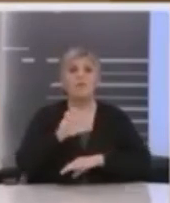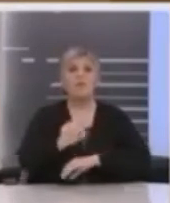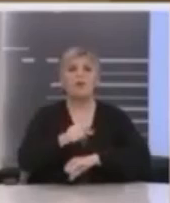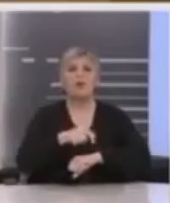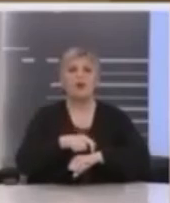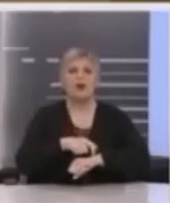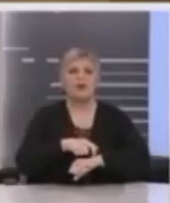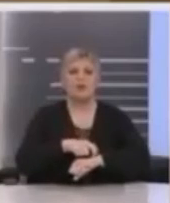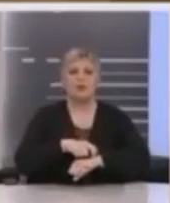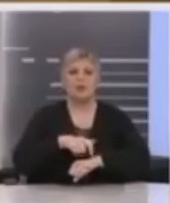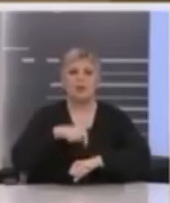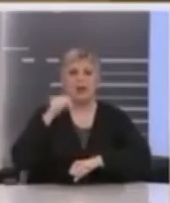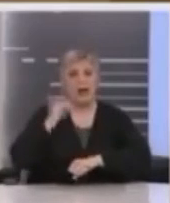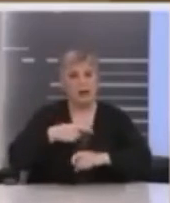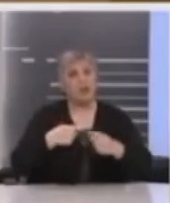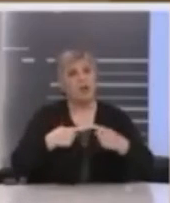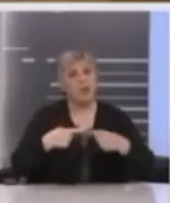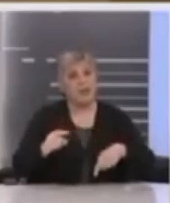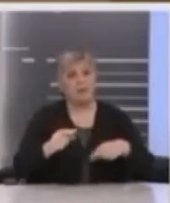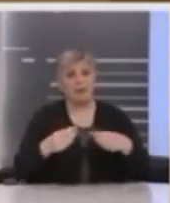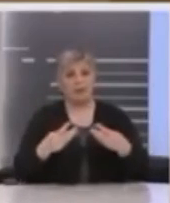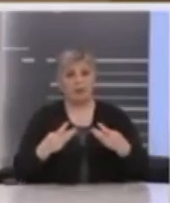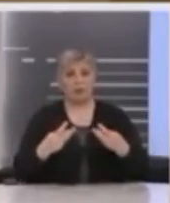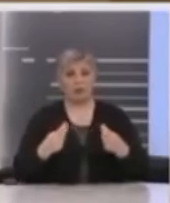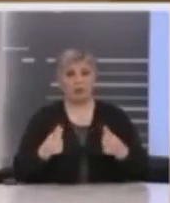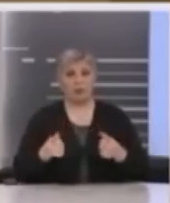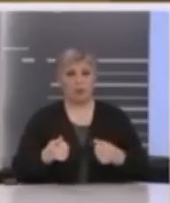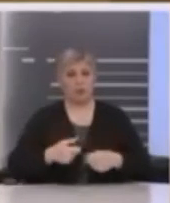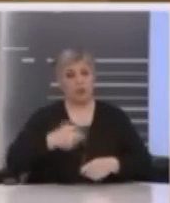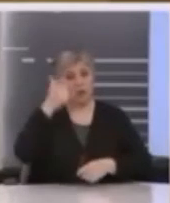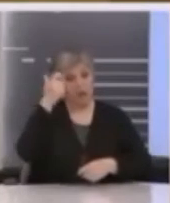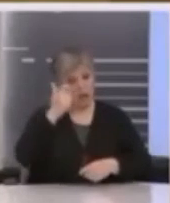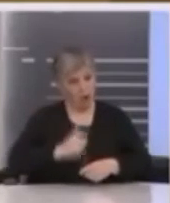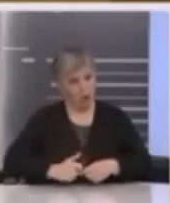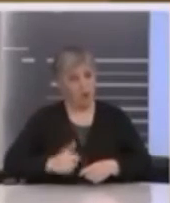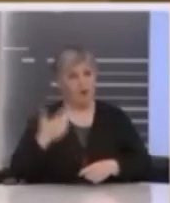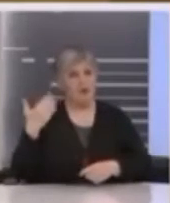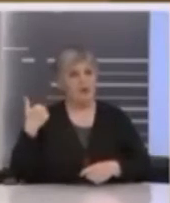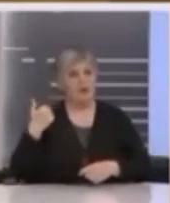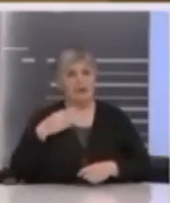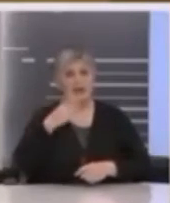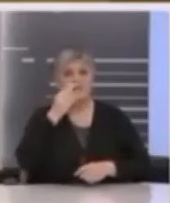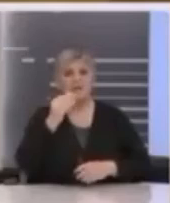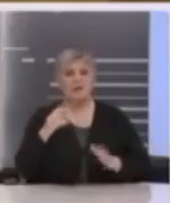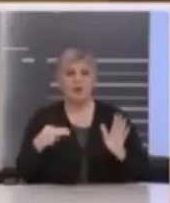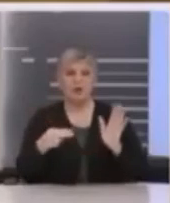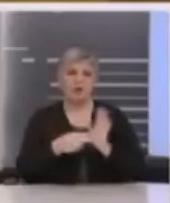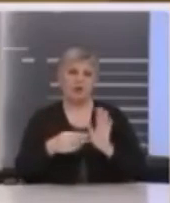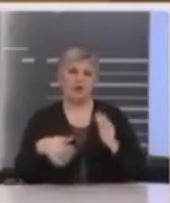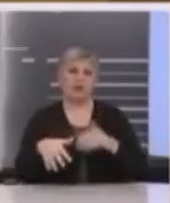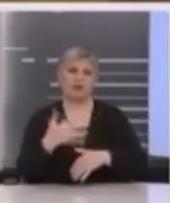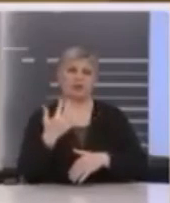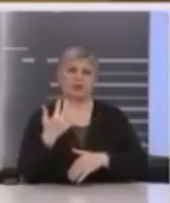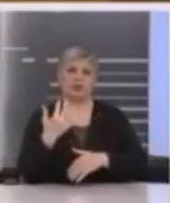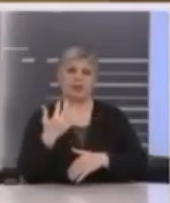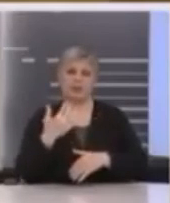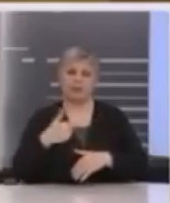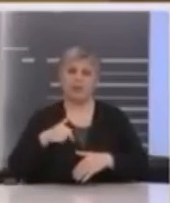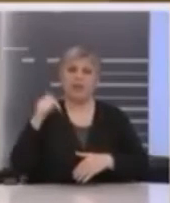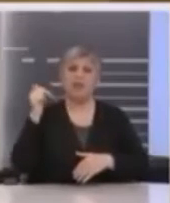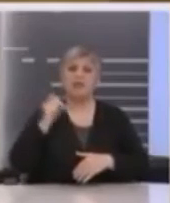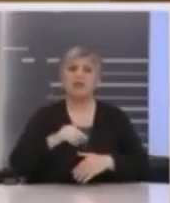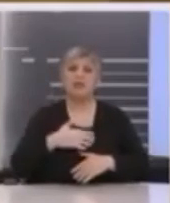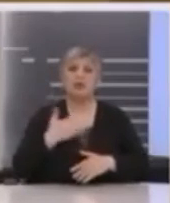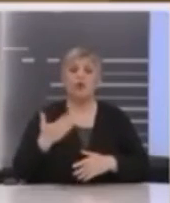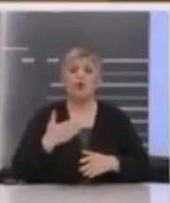κατάσταση. Όπως είχα βγει και έδωσα στη δημοσιότητα τον Φεβρουάριο του 2015 το mail Χαρδούβελη